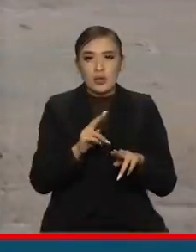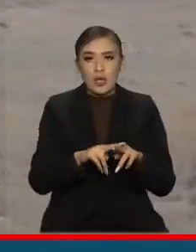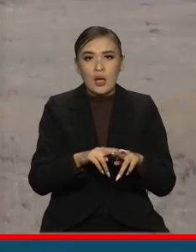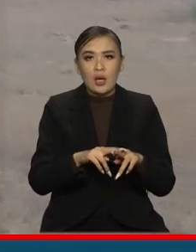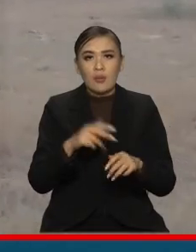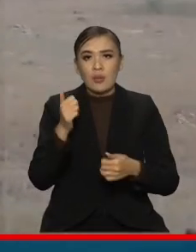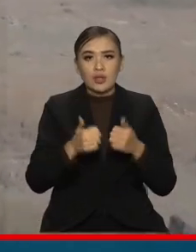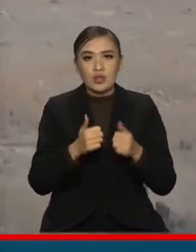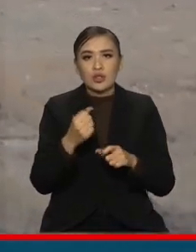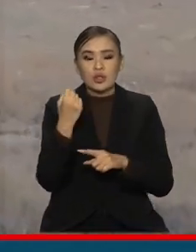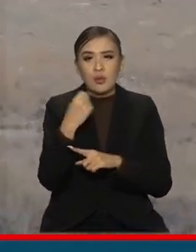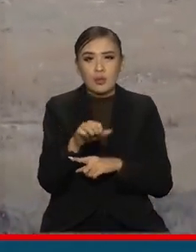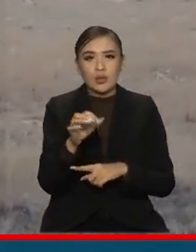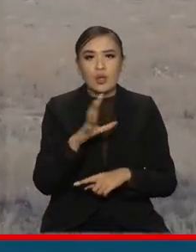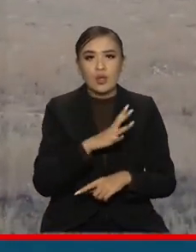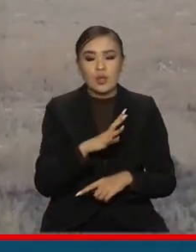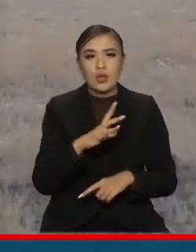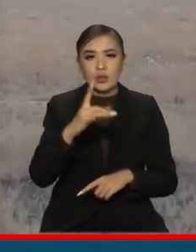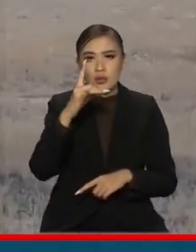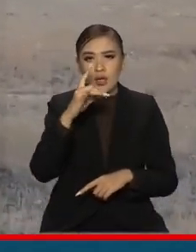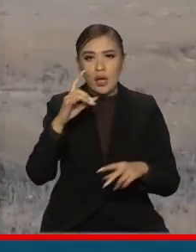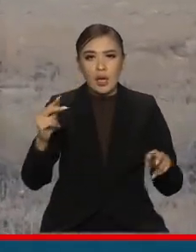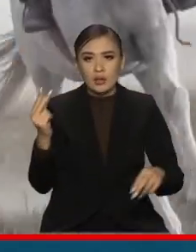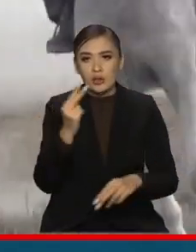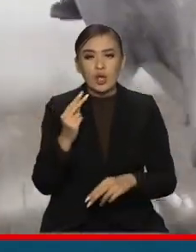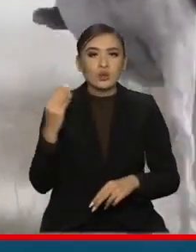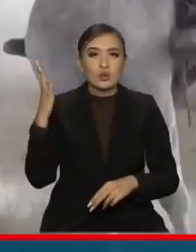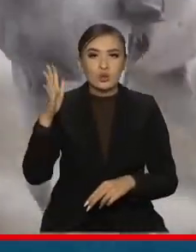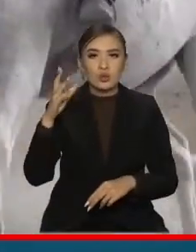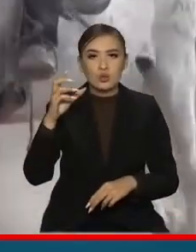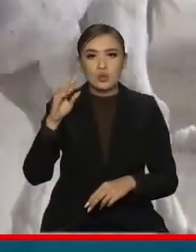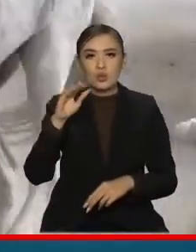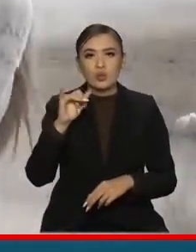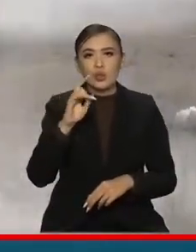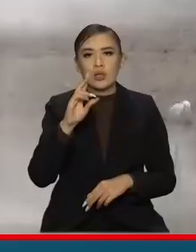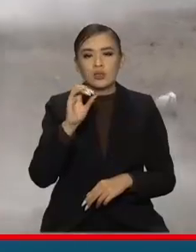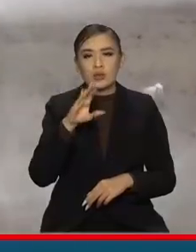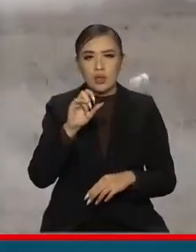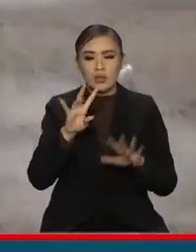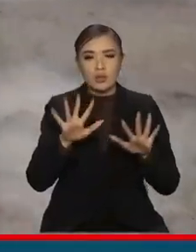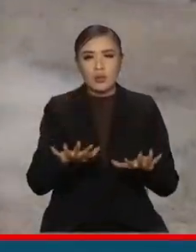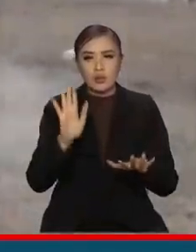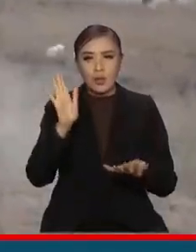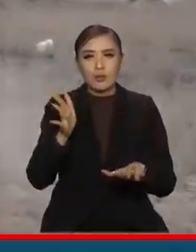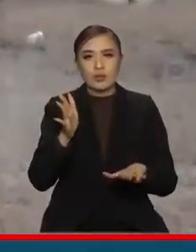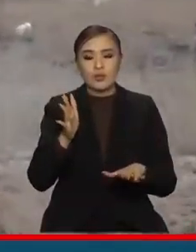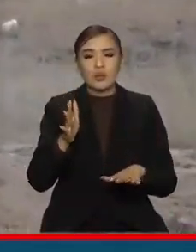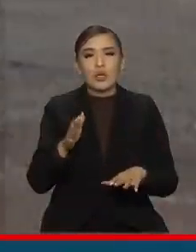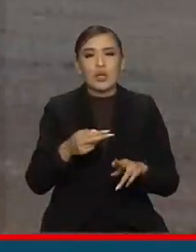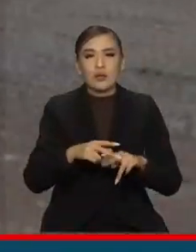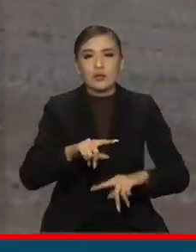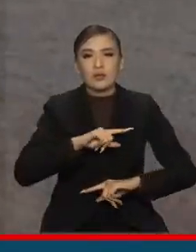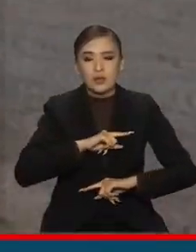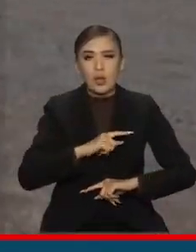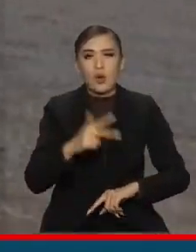марафон жеңімпаздары рухани астанамыз Түркістан қаласында марапатталады. Белгіленген қашықтықта аз уақытта жүріп өткен команда 30